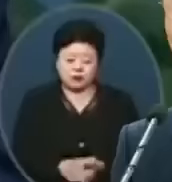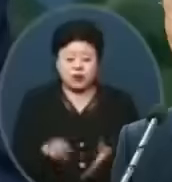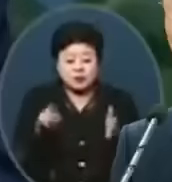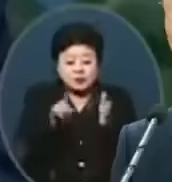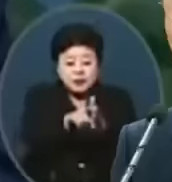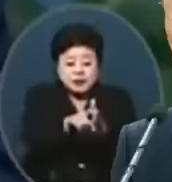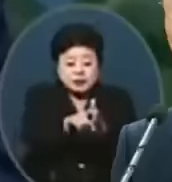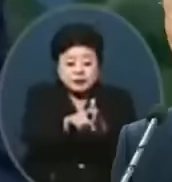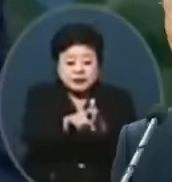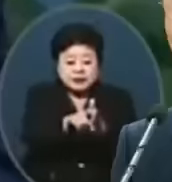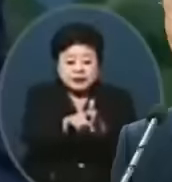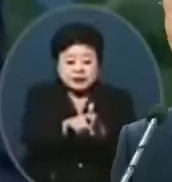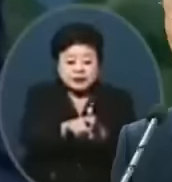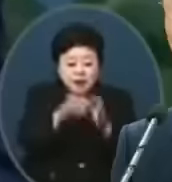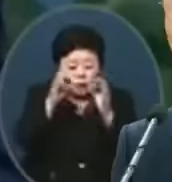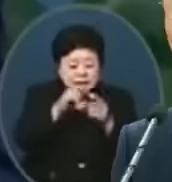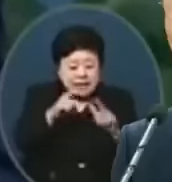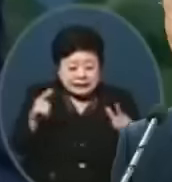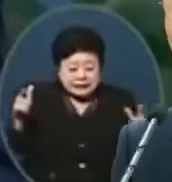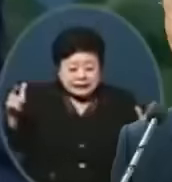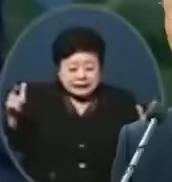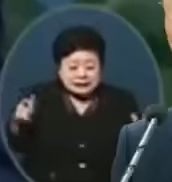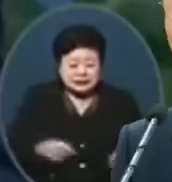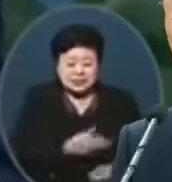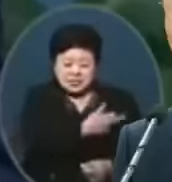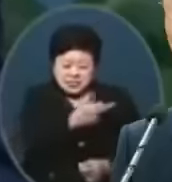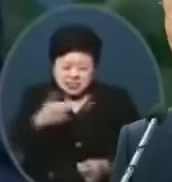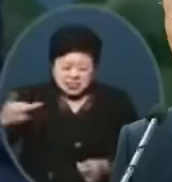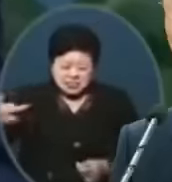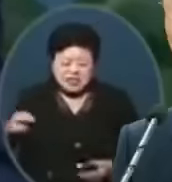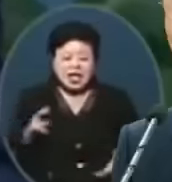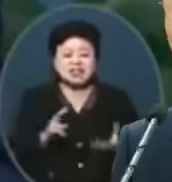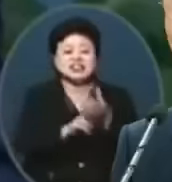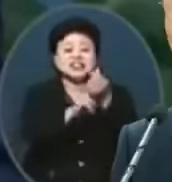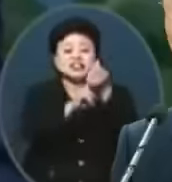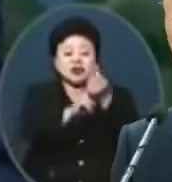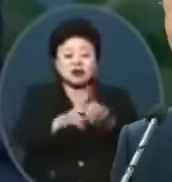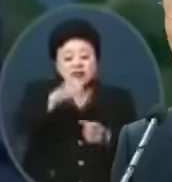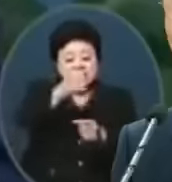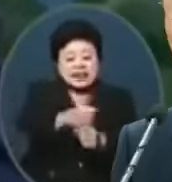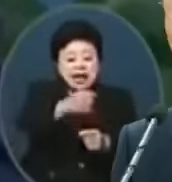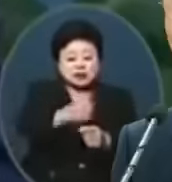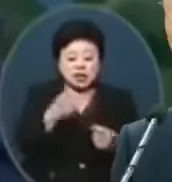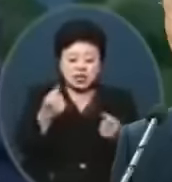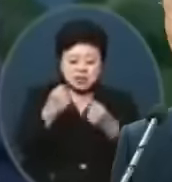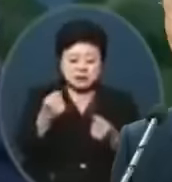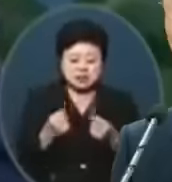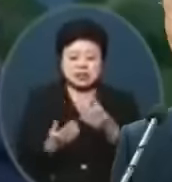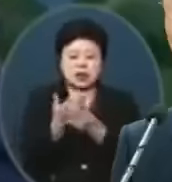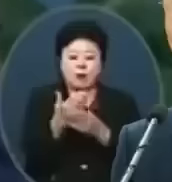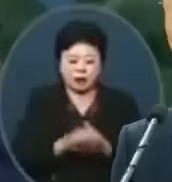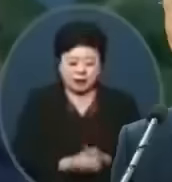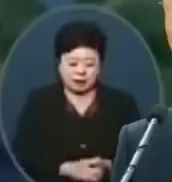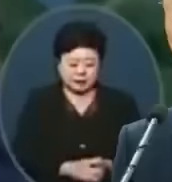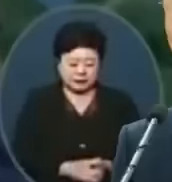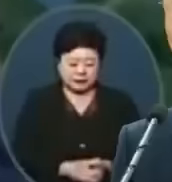믿음 그 자체가 눈에 안 보이는 큰 기적적인 창조의 힘입니다.